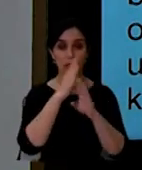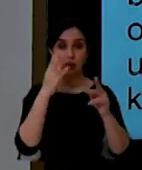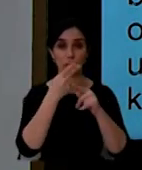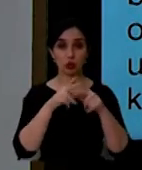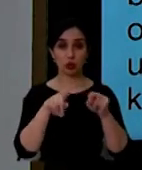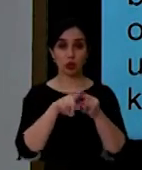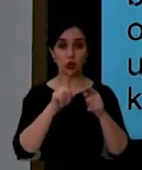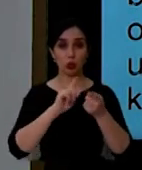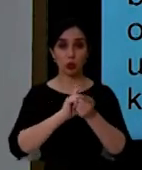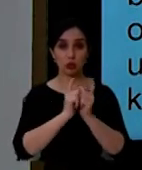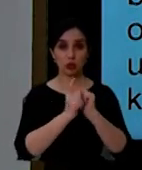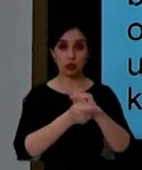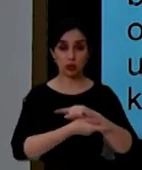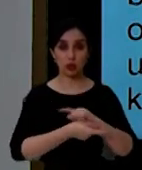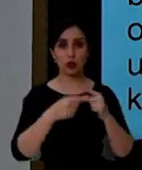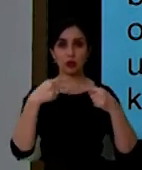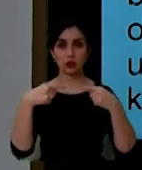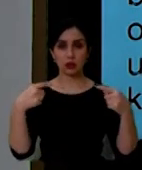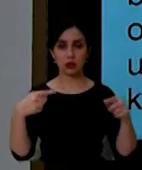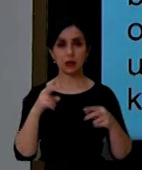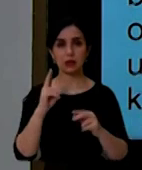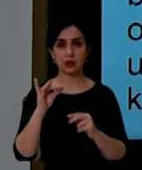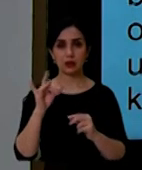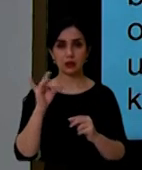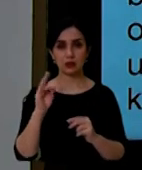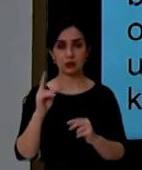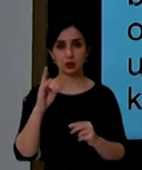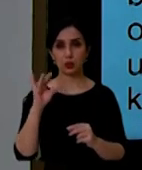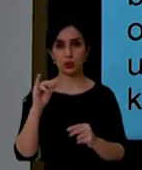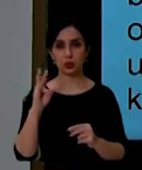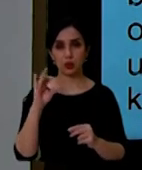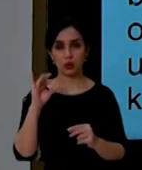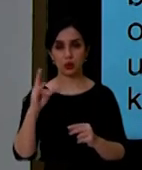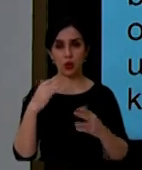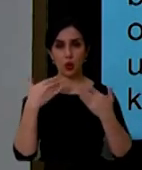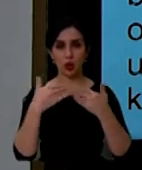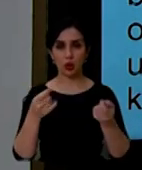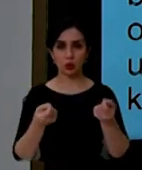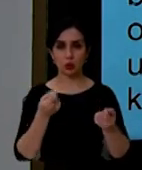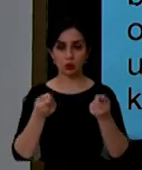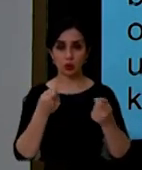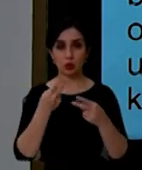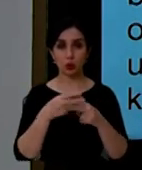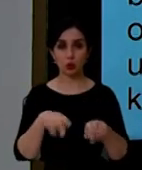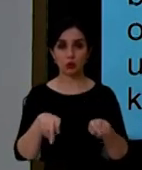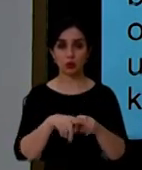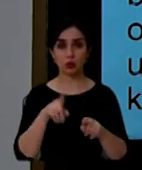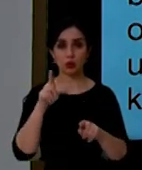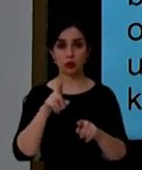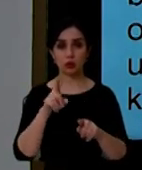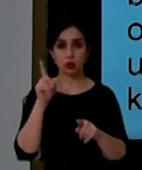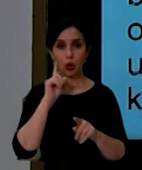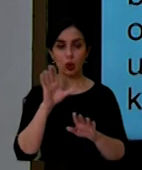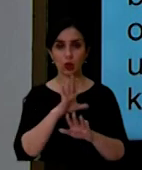bunday özgərşi, kub gənə 40 qılaqlər və açıq ıruqləyilər üçün nəqləy